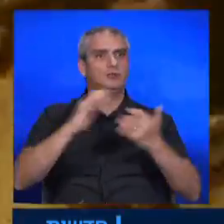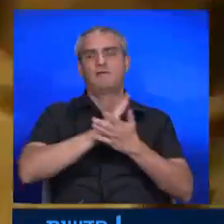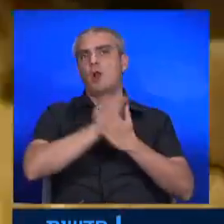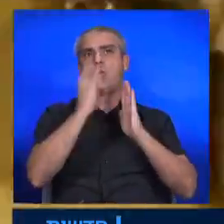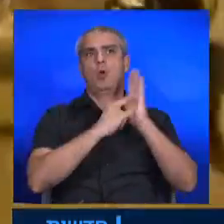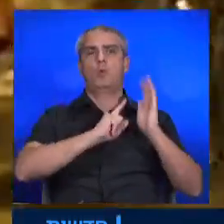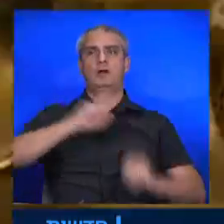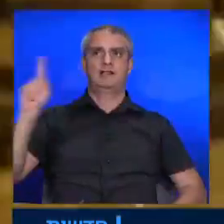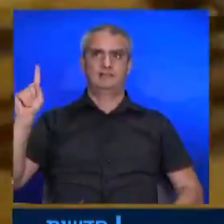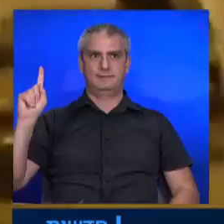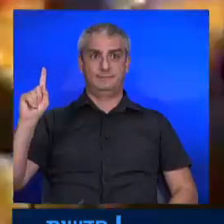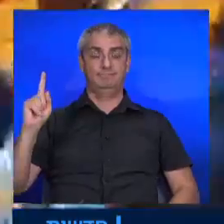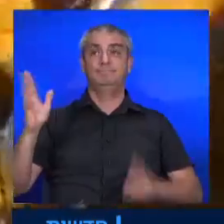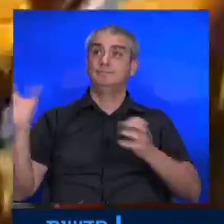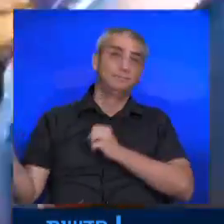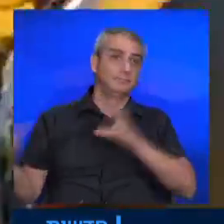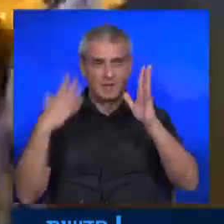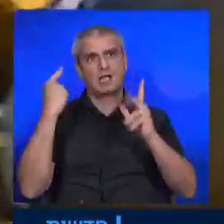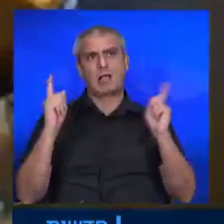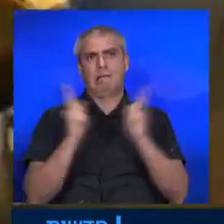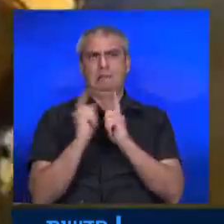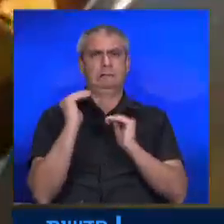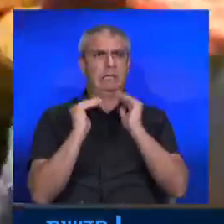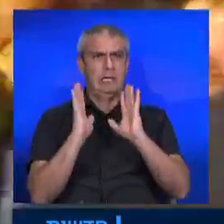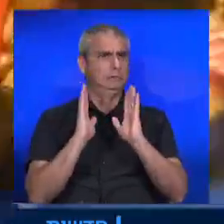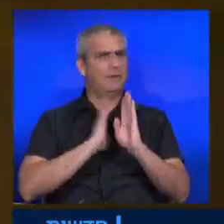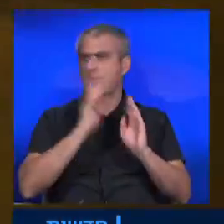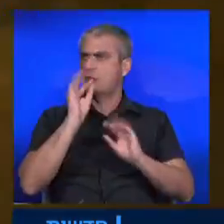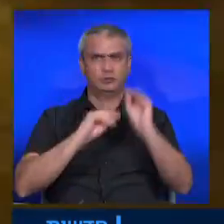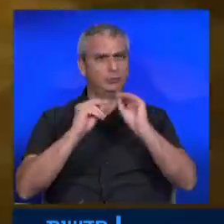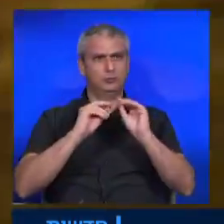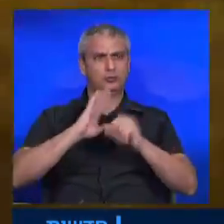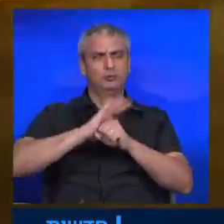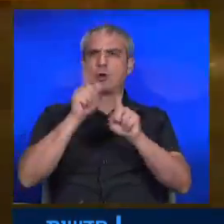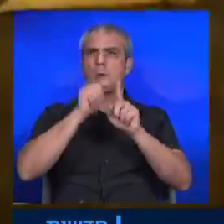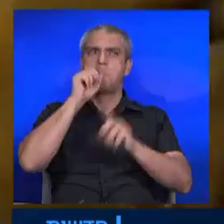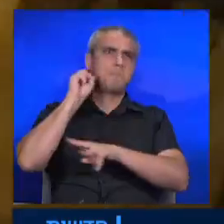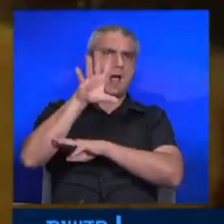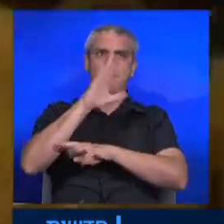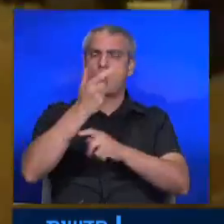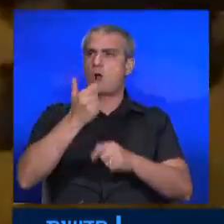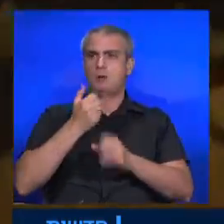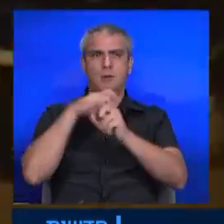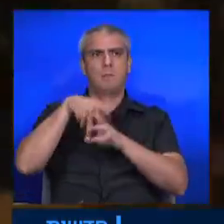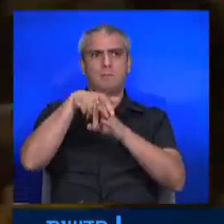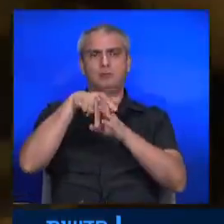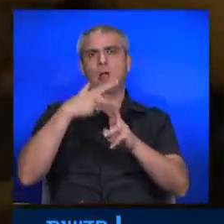פינוי ההפגנה הפעם היה קצר יחסית, ובלי שימוש באמצעים כמו מכתזיות הפרשים. רק 3 נעצרו.